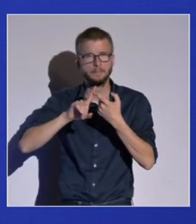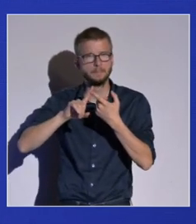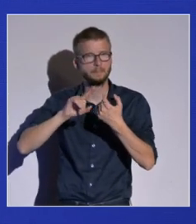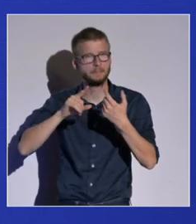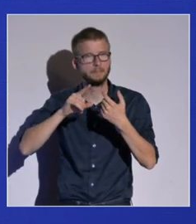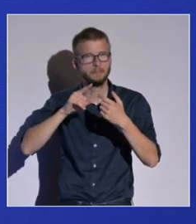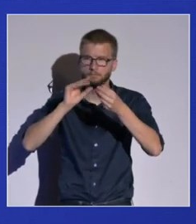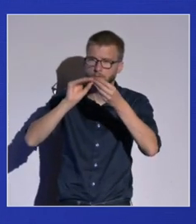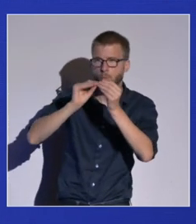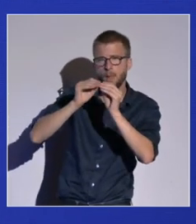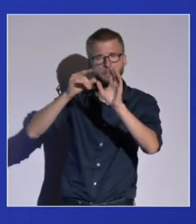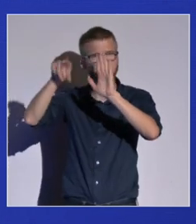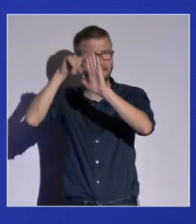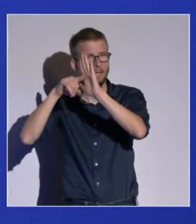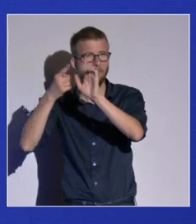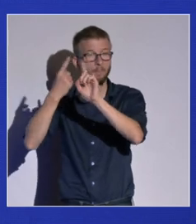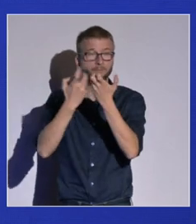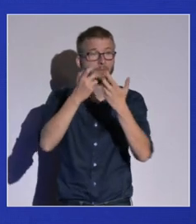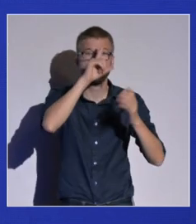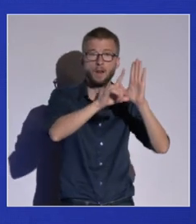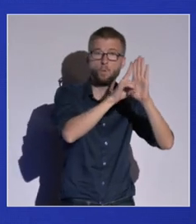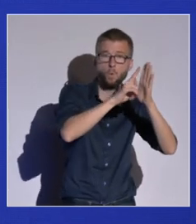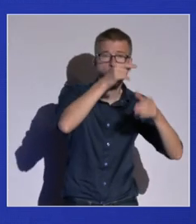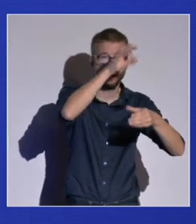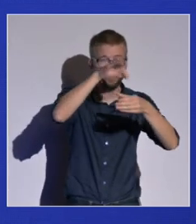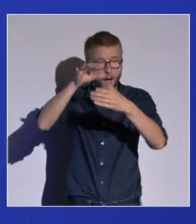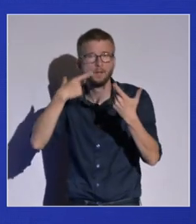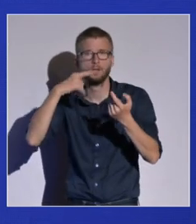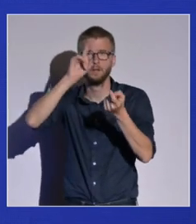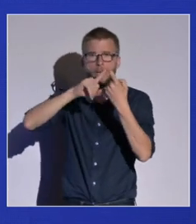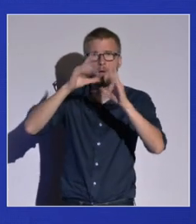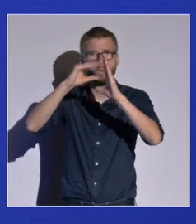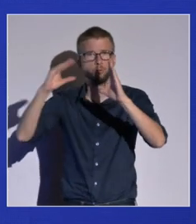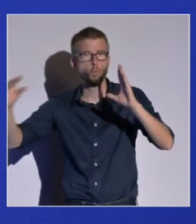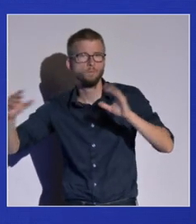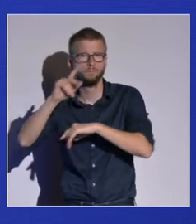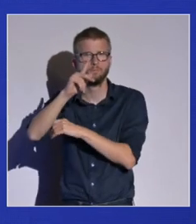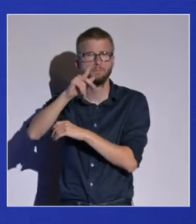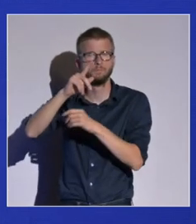mot, la loi électorale, la proportionnelle,